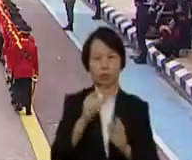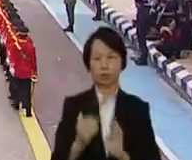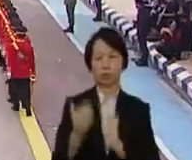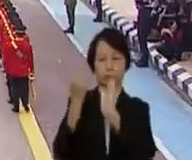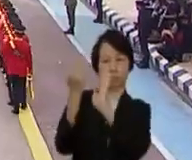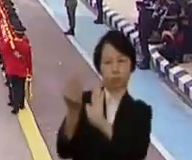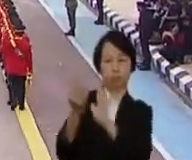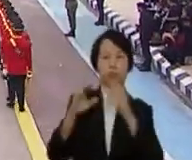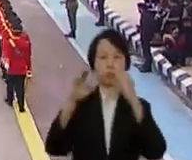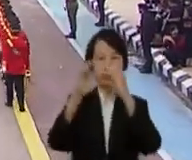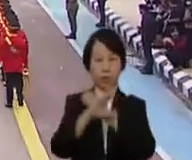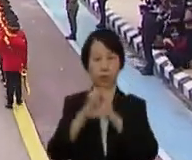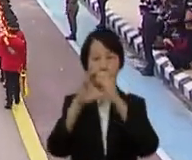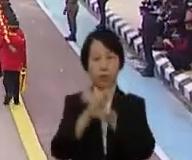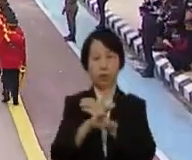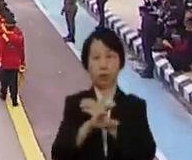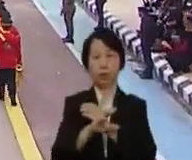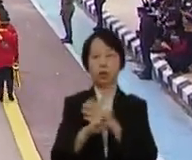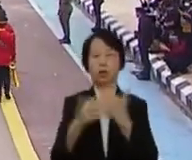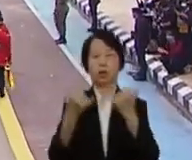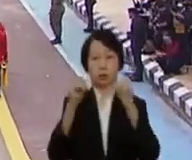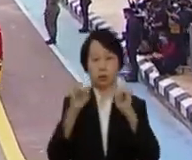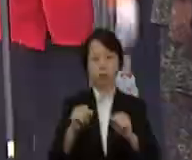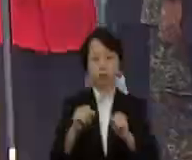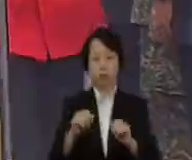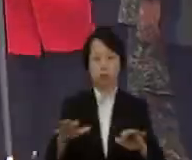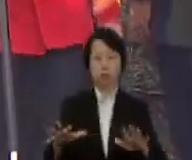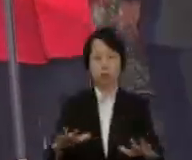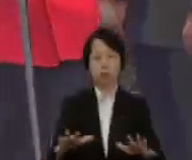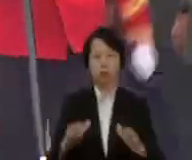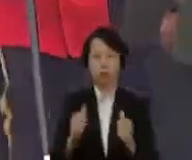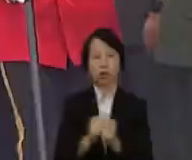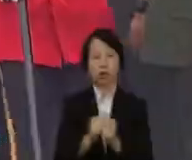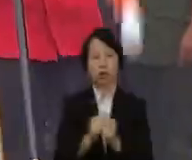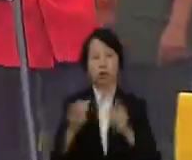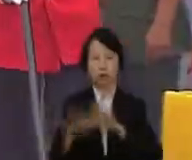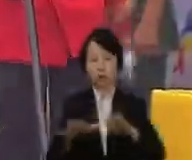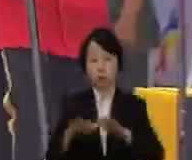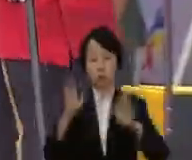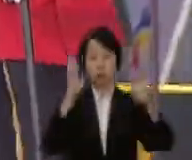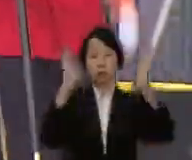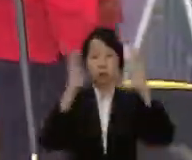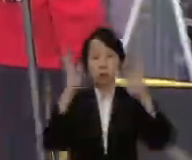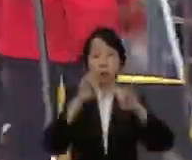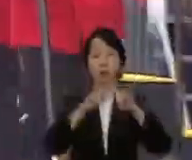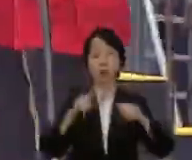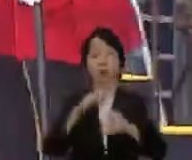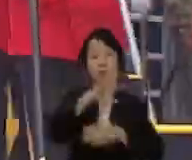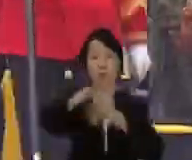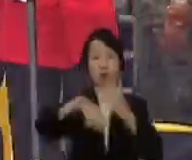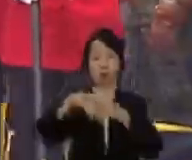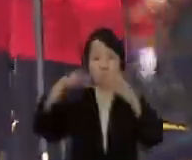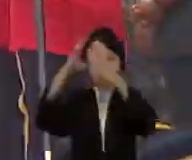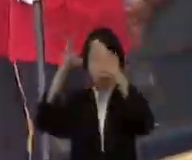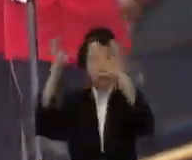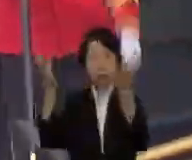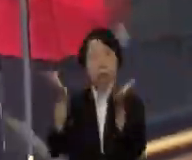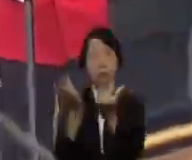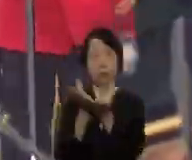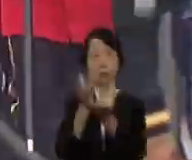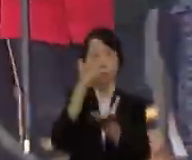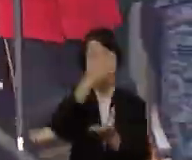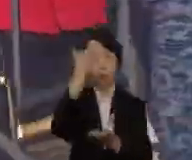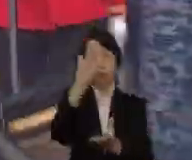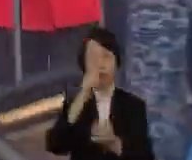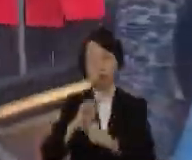mendepani cabaran-cabaran yang bukan sahaja menggegarkan tanah air kita Malaysia tetapi juga di seluruh dunia sebenarnya